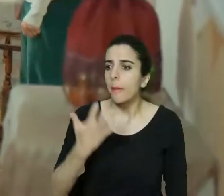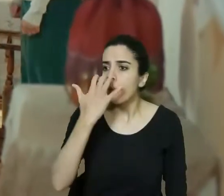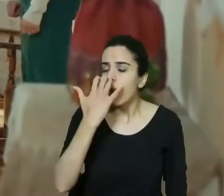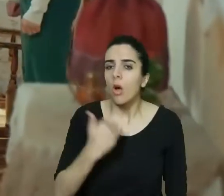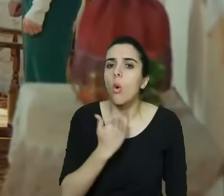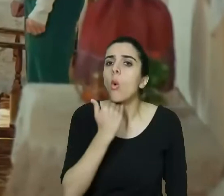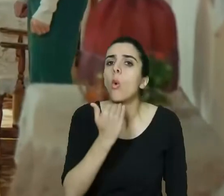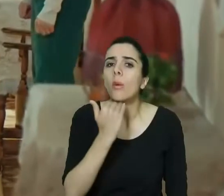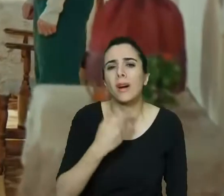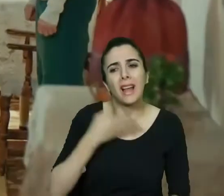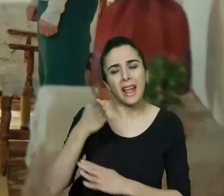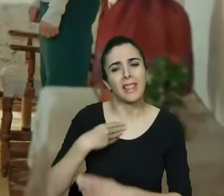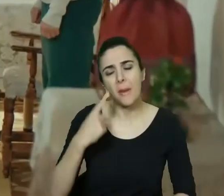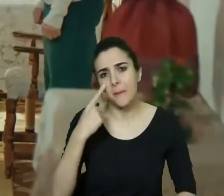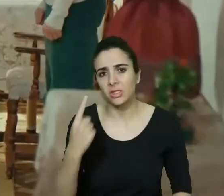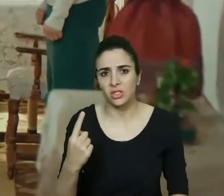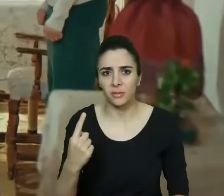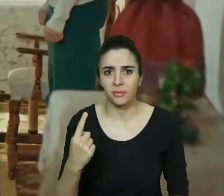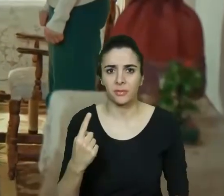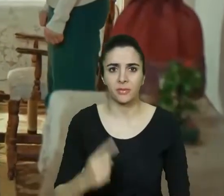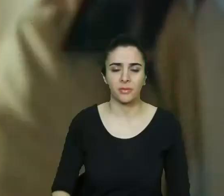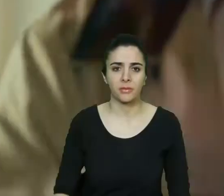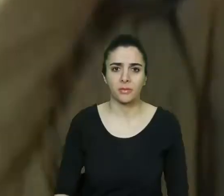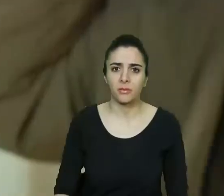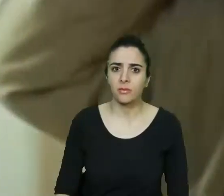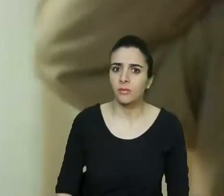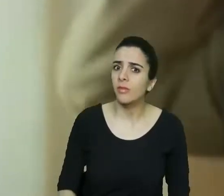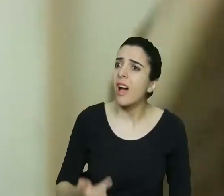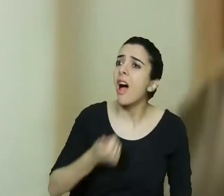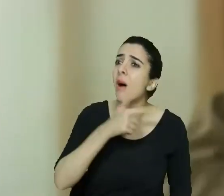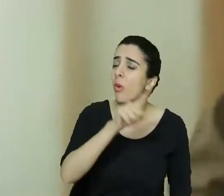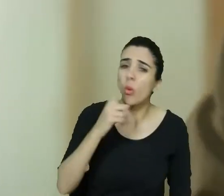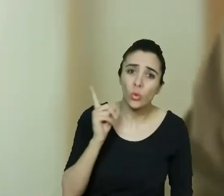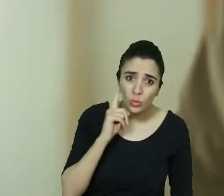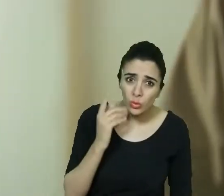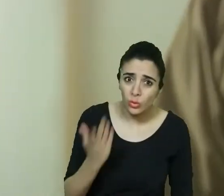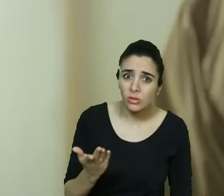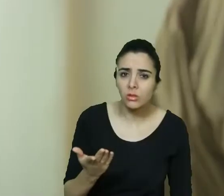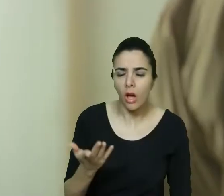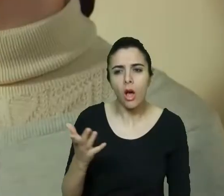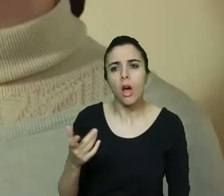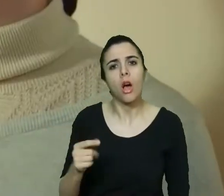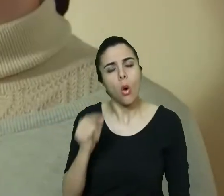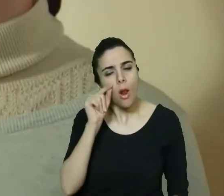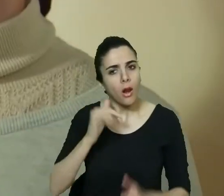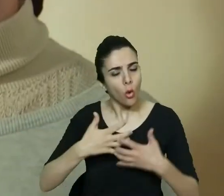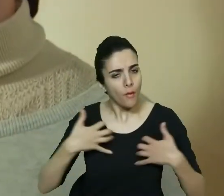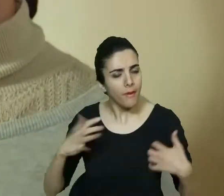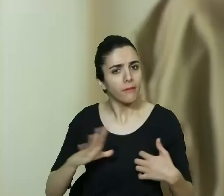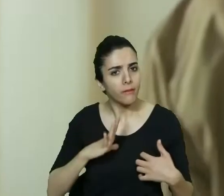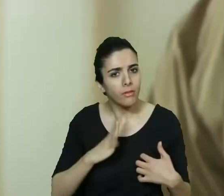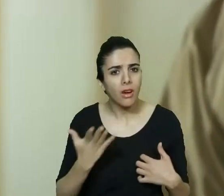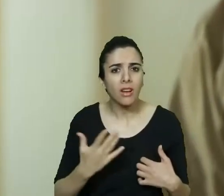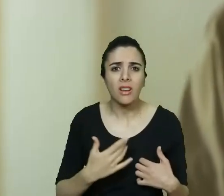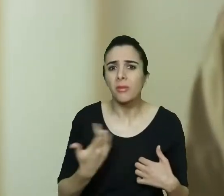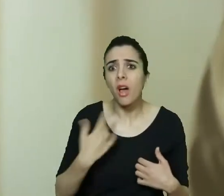Gidip bakacağım. Rasim abileri duydun Celal. Emin ellerdeymiş işte.